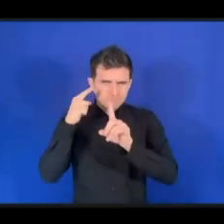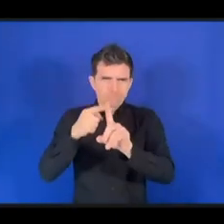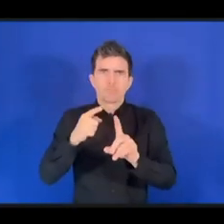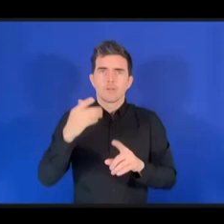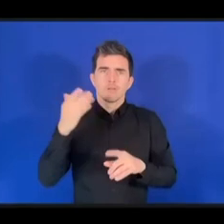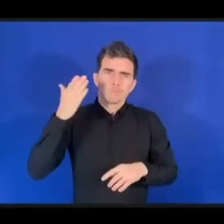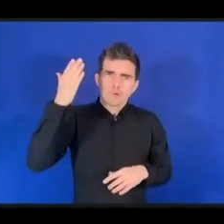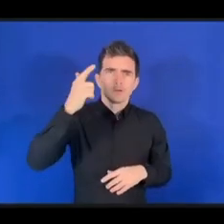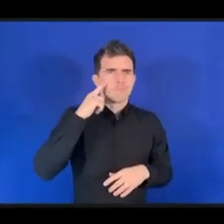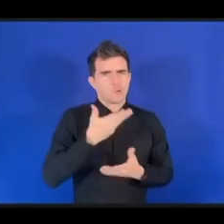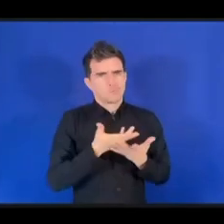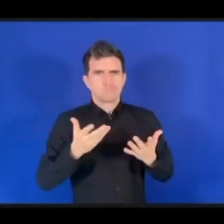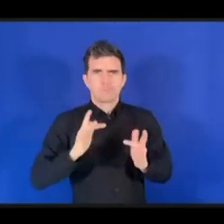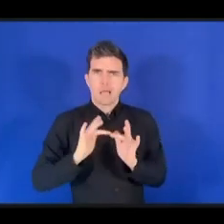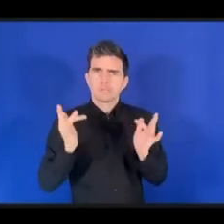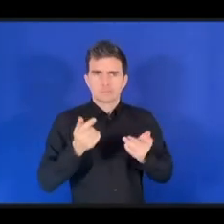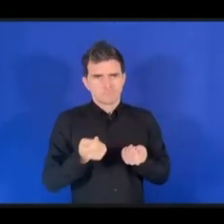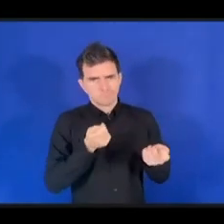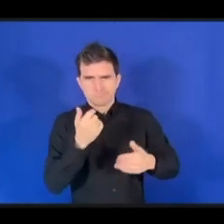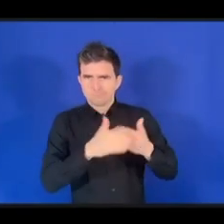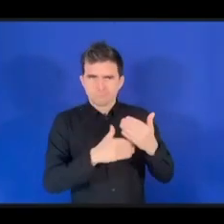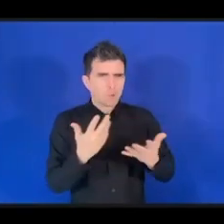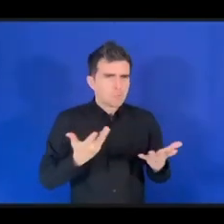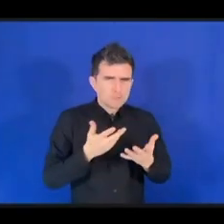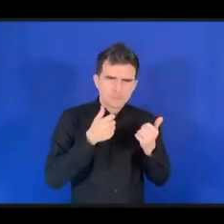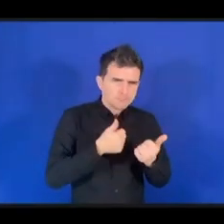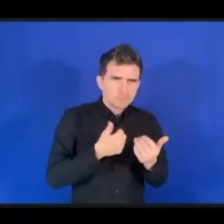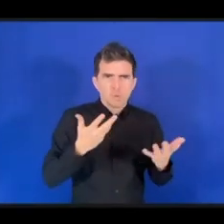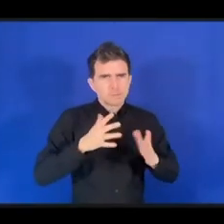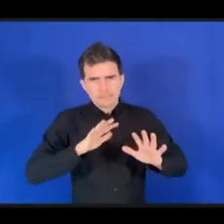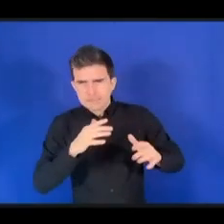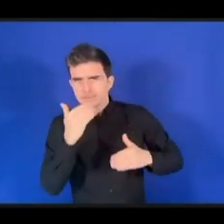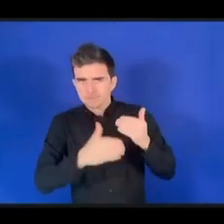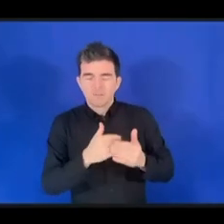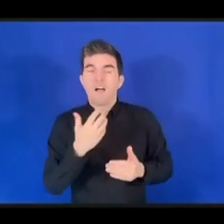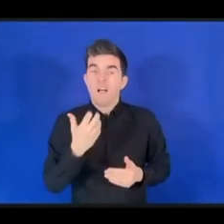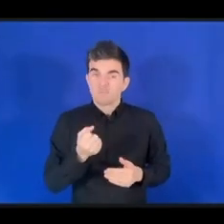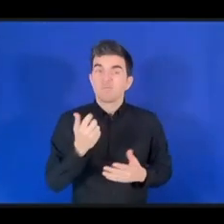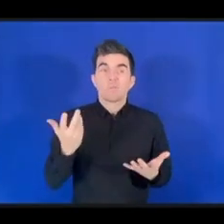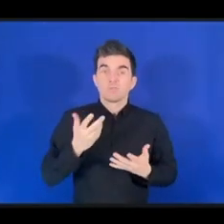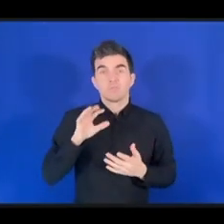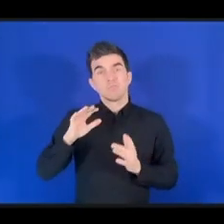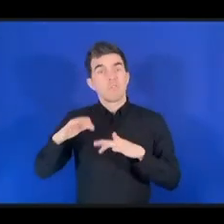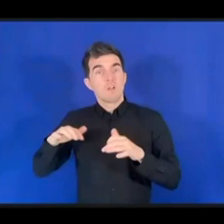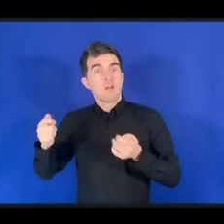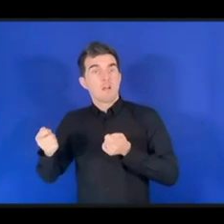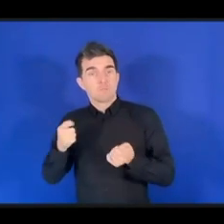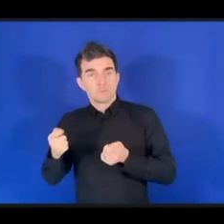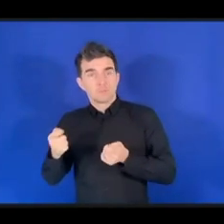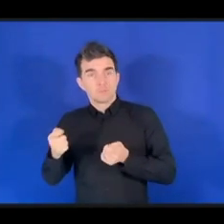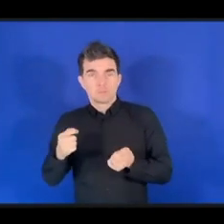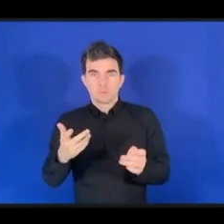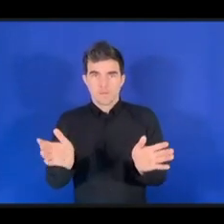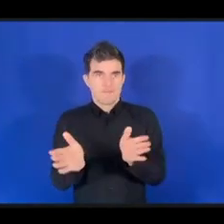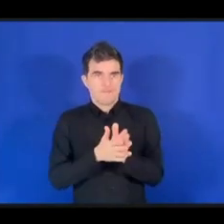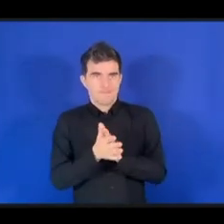حكمه الانترنت ونحن عملنا مع الدول الجذريه